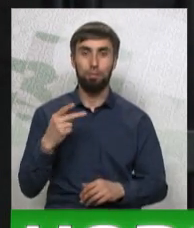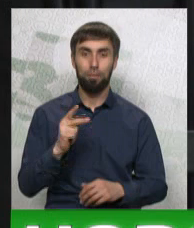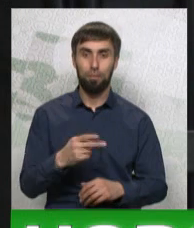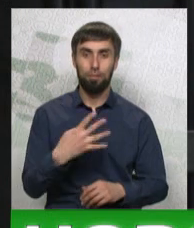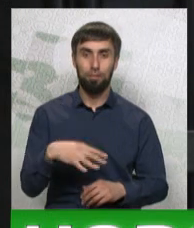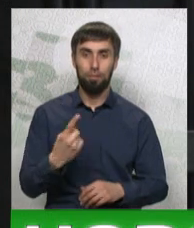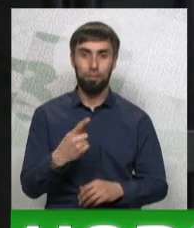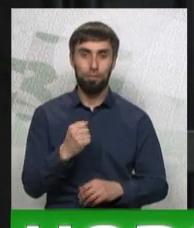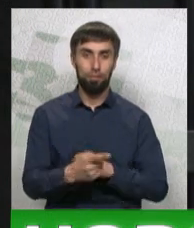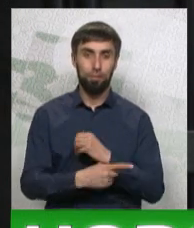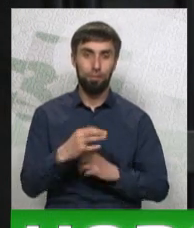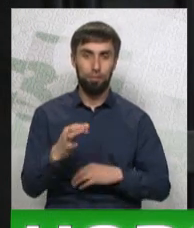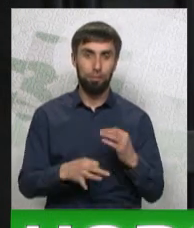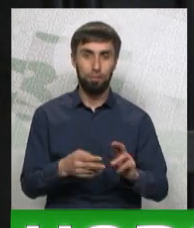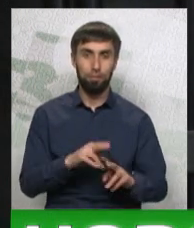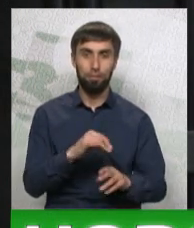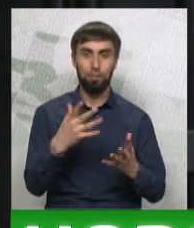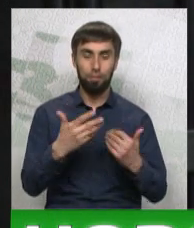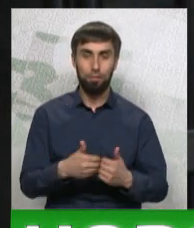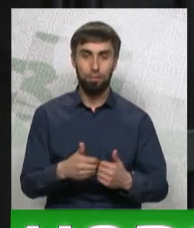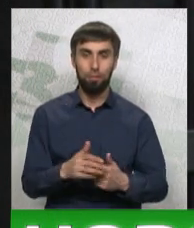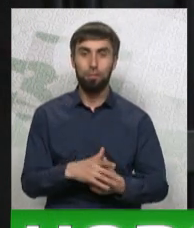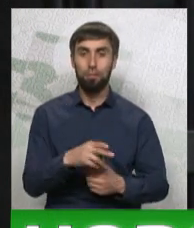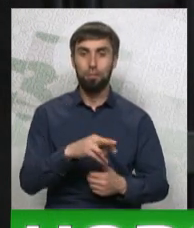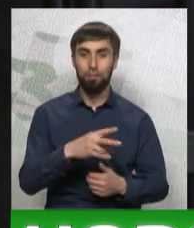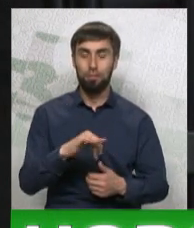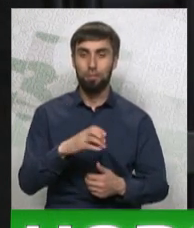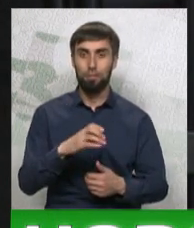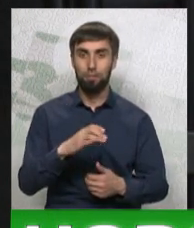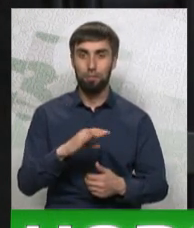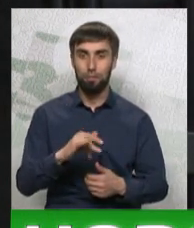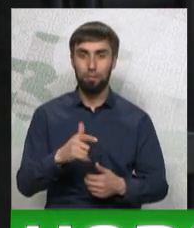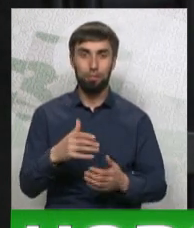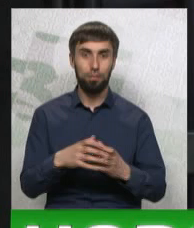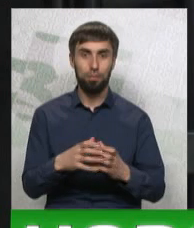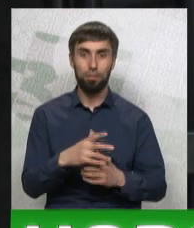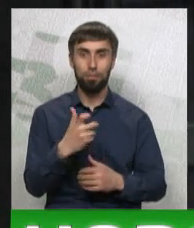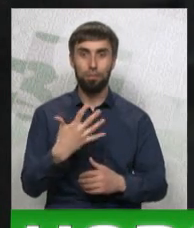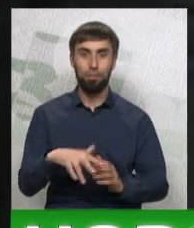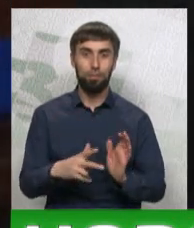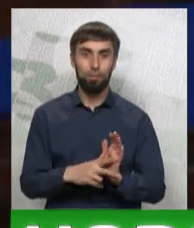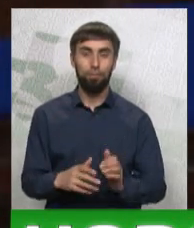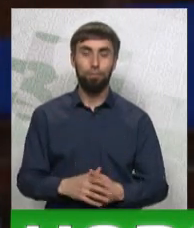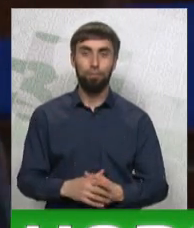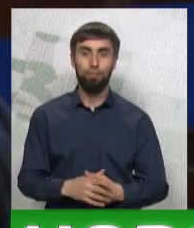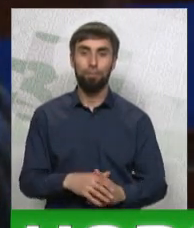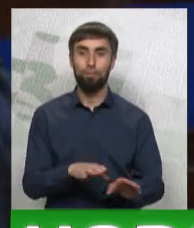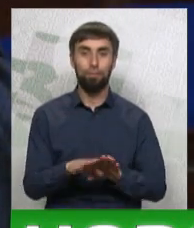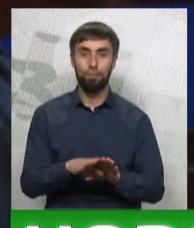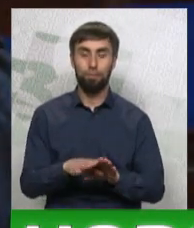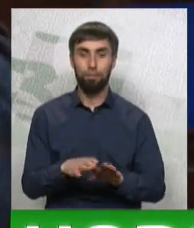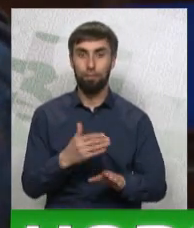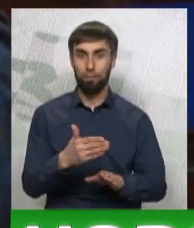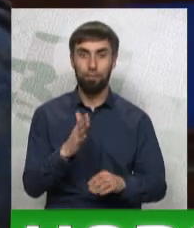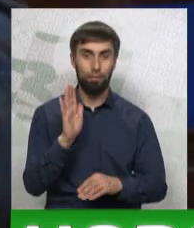2041 за последние сутки. Из них количество биопроб с положительным скринингом составило 358. В соответствии